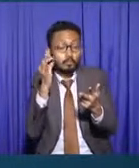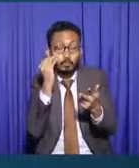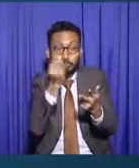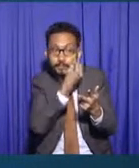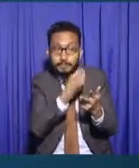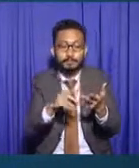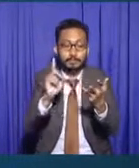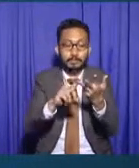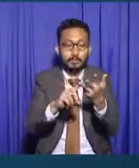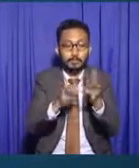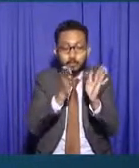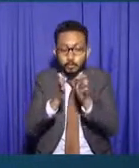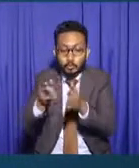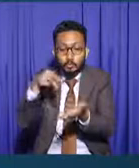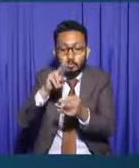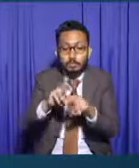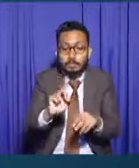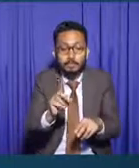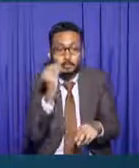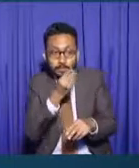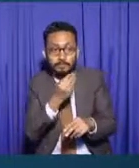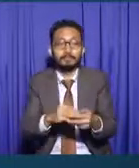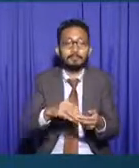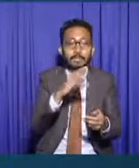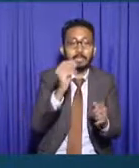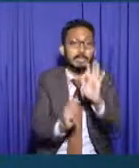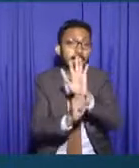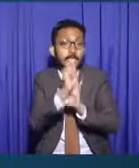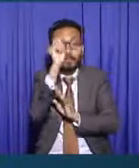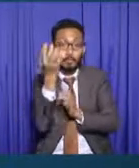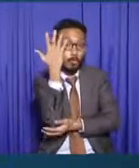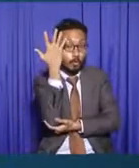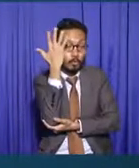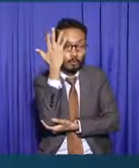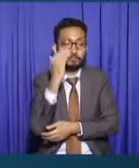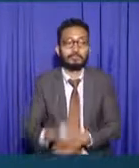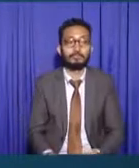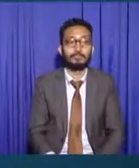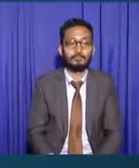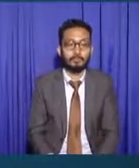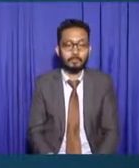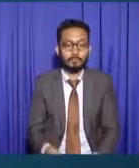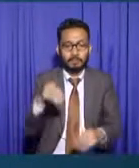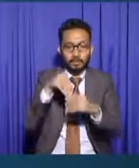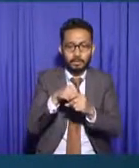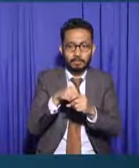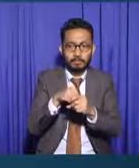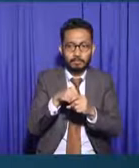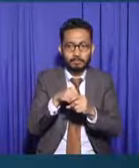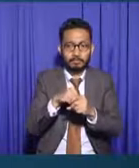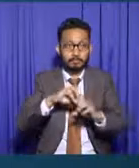kedudukan bunga dan ketinggian pokok dalam eksperimen